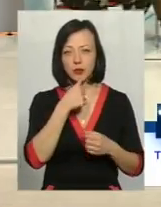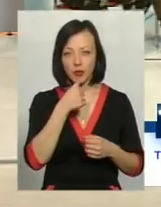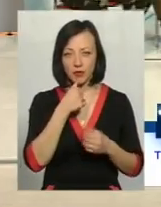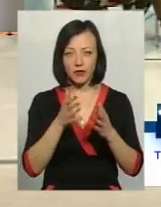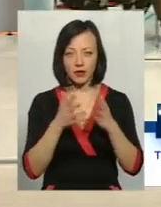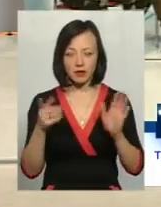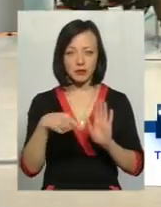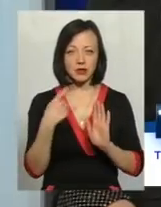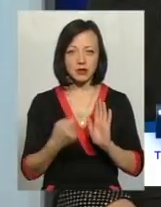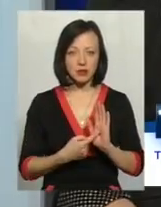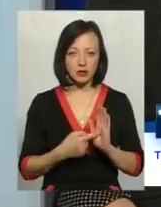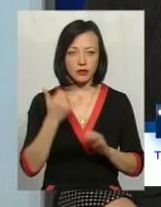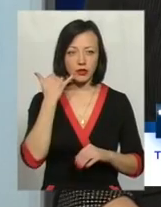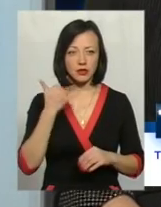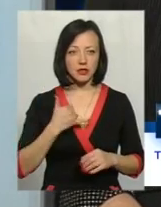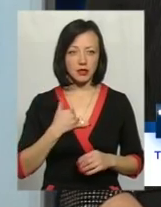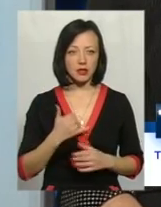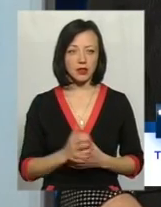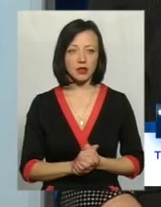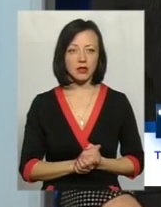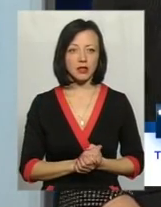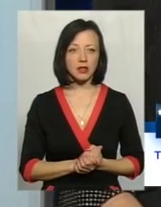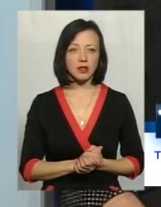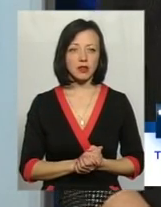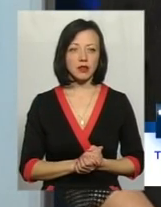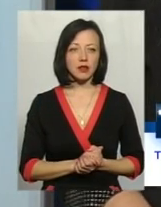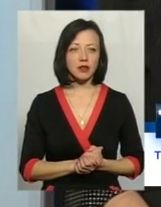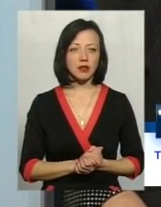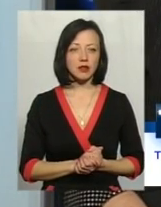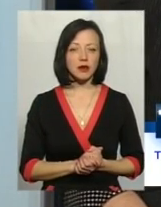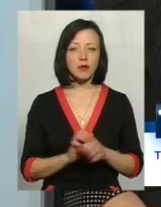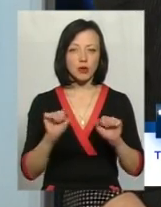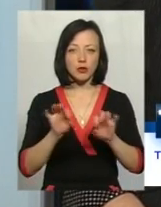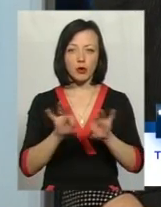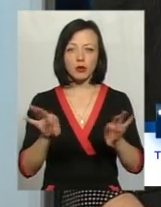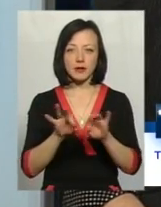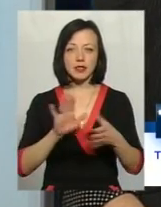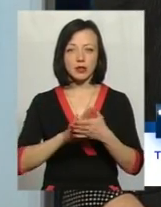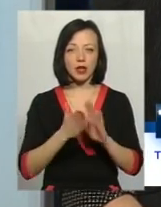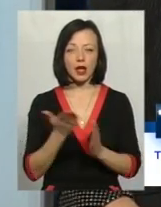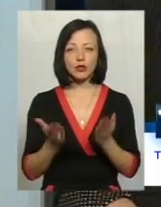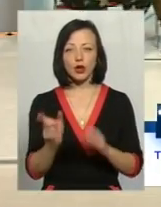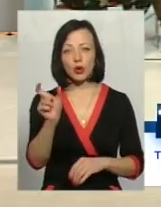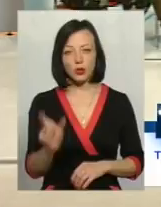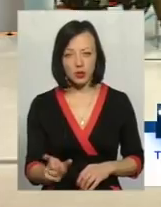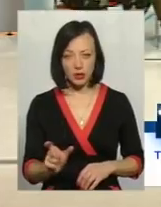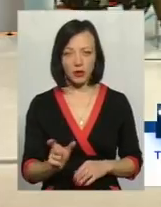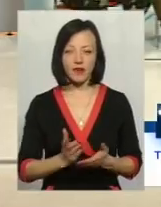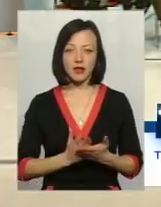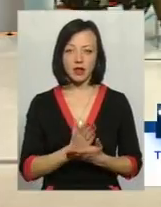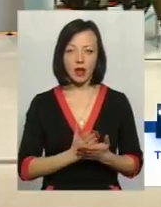велике вам за питання, за те, що до нас додзвонились. А хтось з присутніх може прокоментувати, от якщо людина